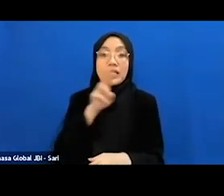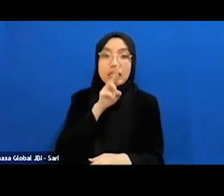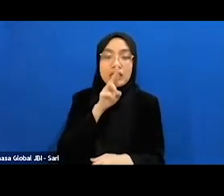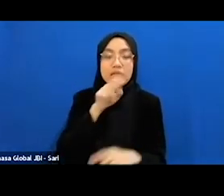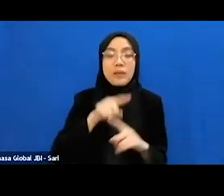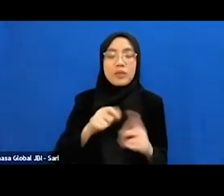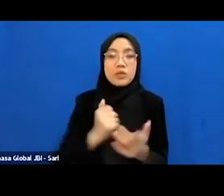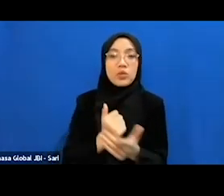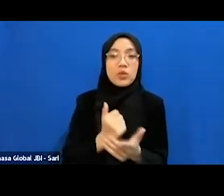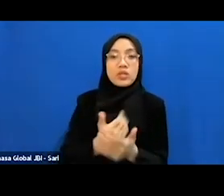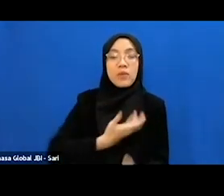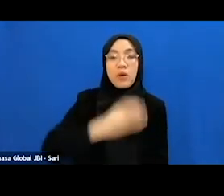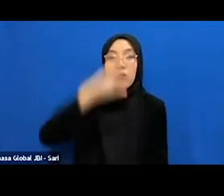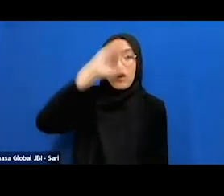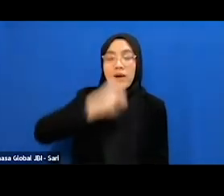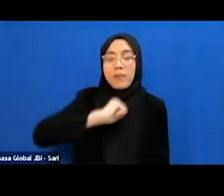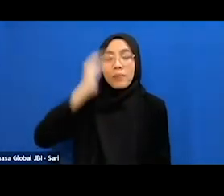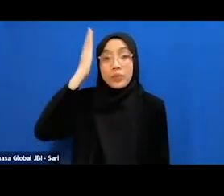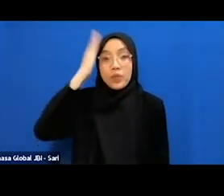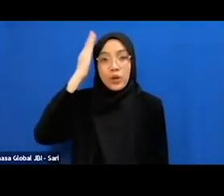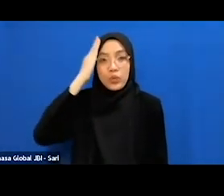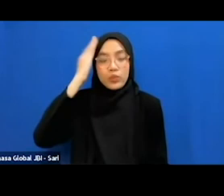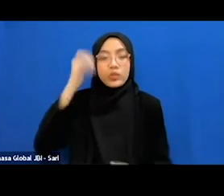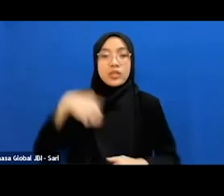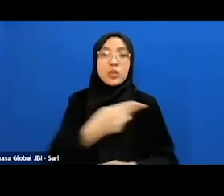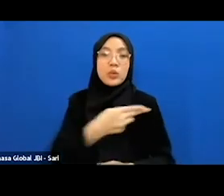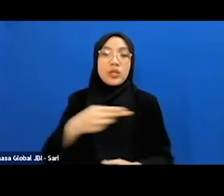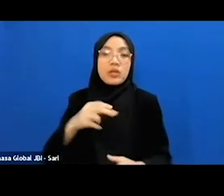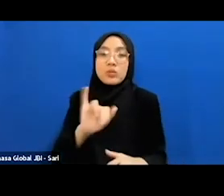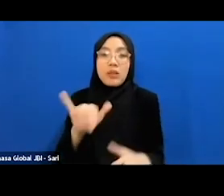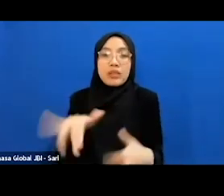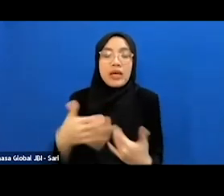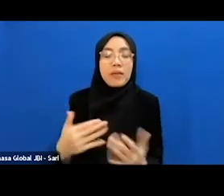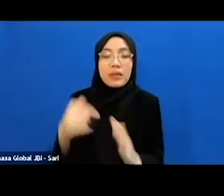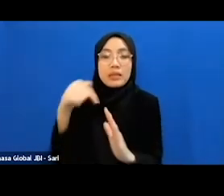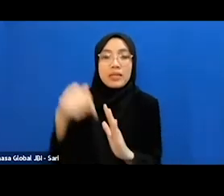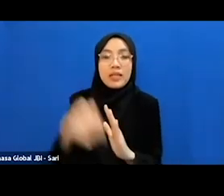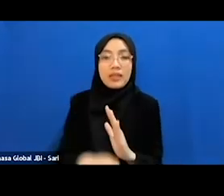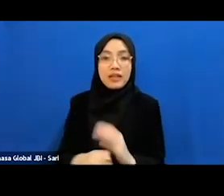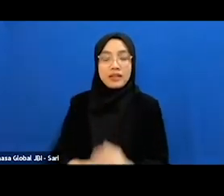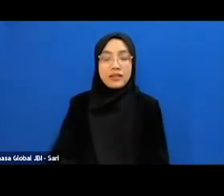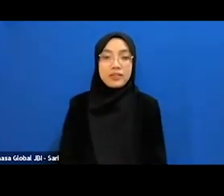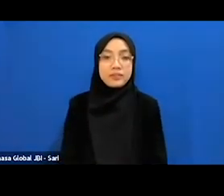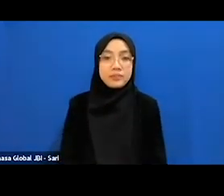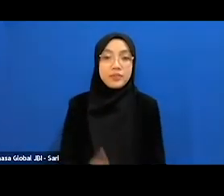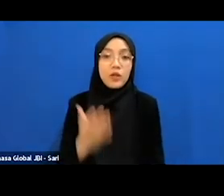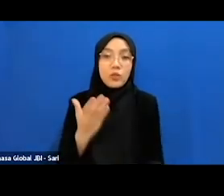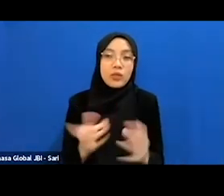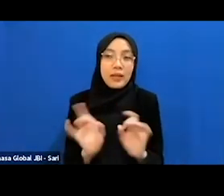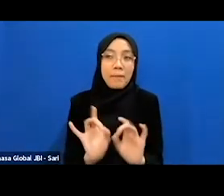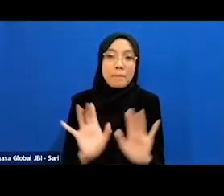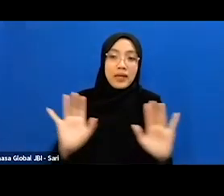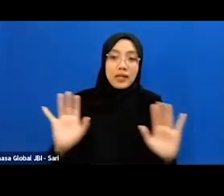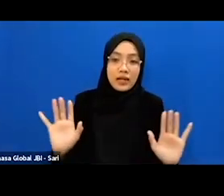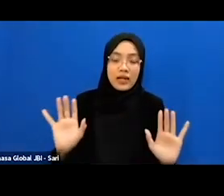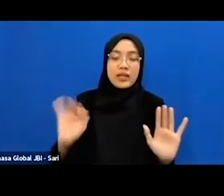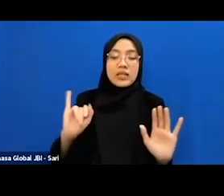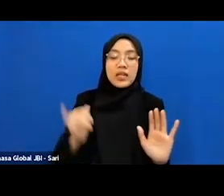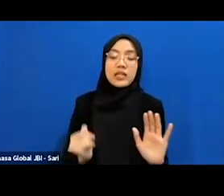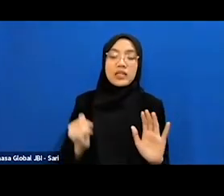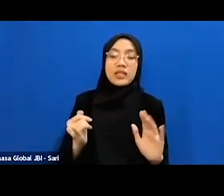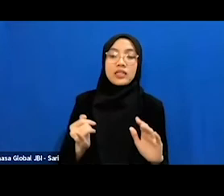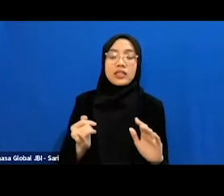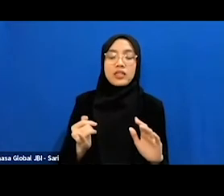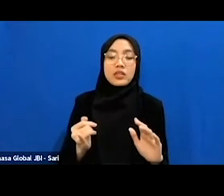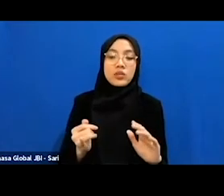saya juga pengen tau kalo di Indonesia seperti apa sebenarnya gitu mungkin saja Berbeda sehingga tingkat kekritisan